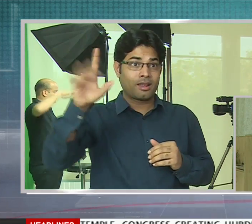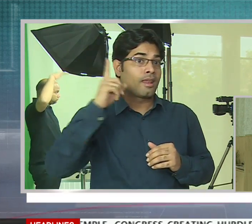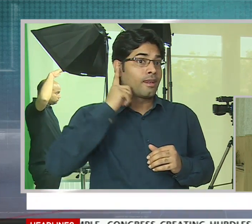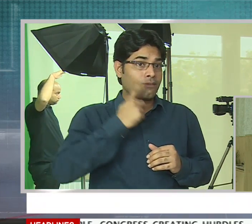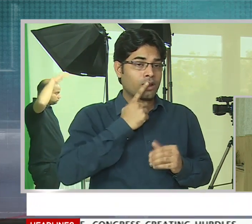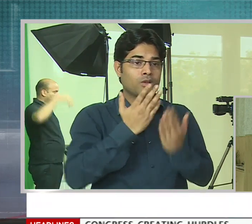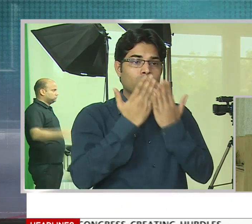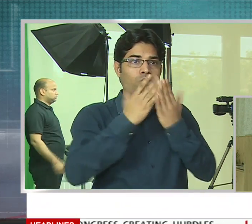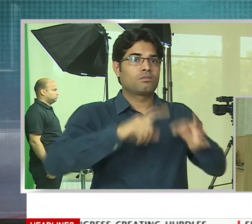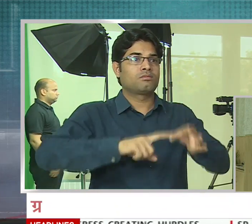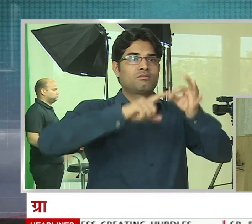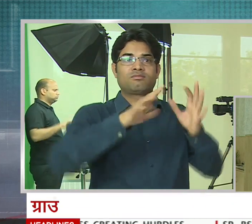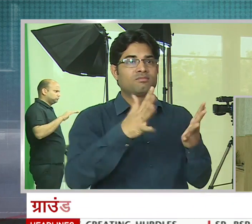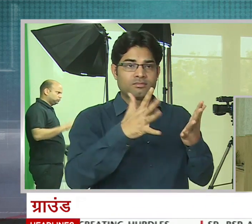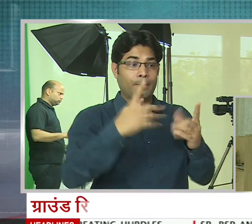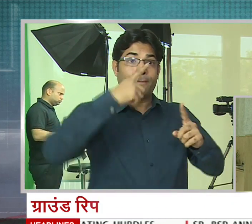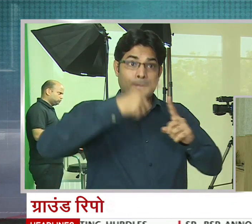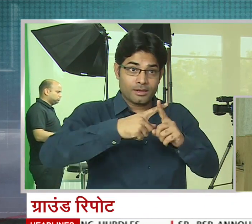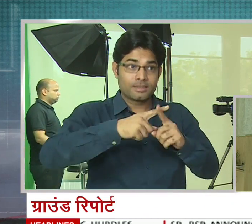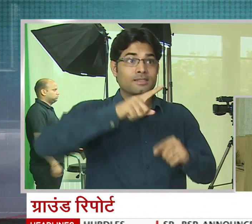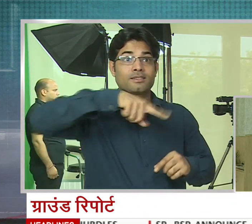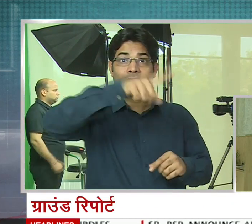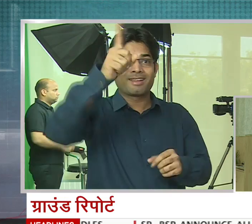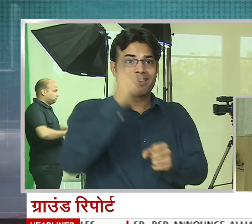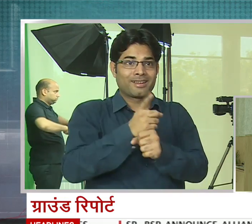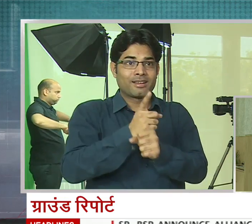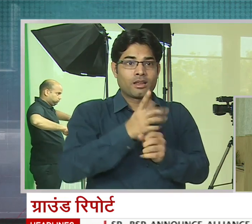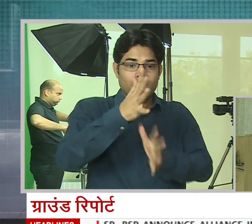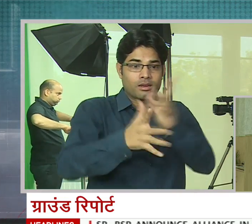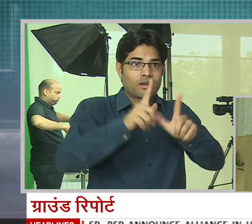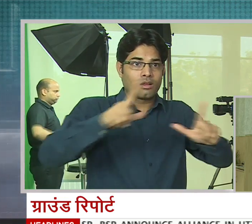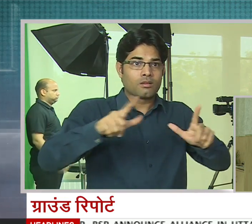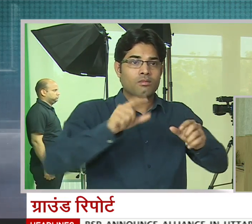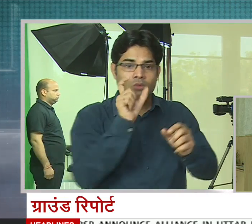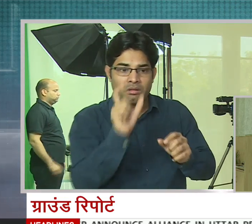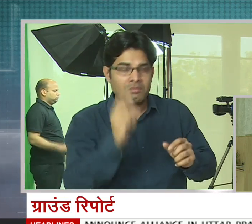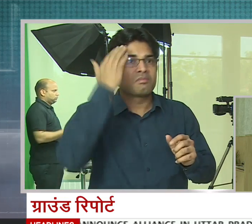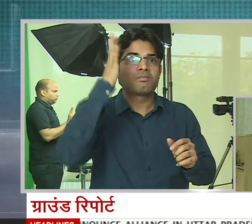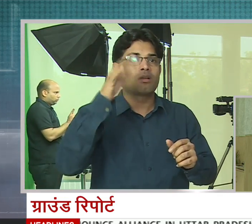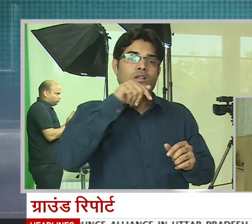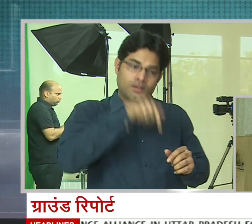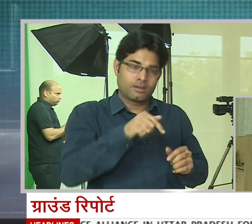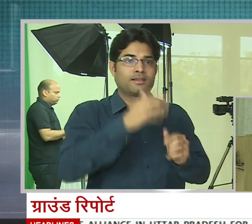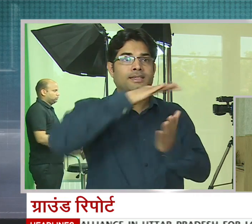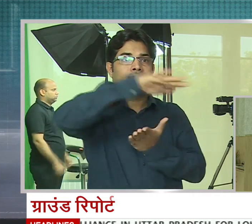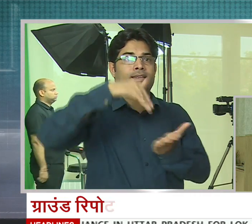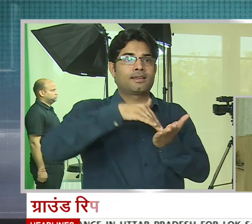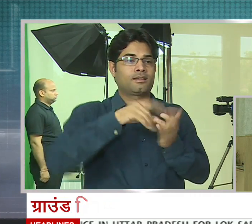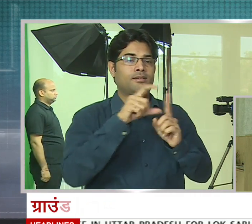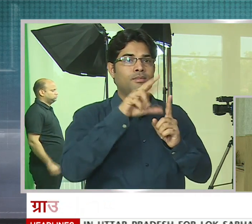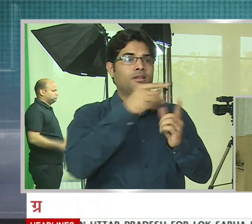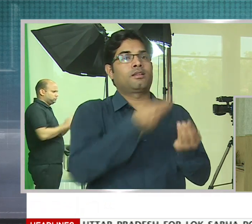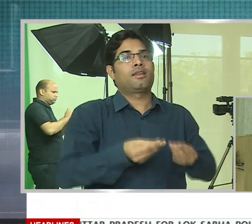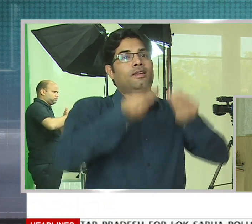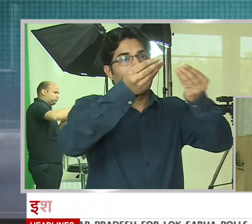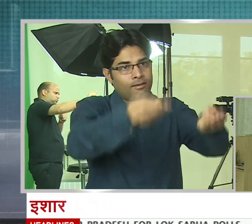जाए और साथ ही साथ डेफ स्कूल जितने भी हैं उनकी जो इतनी एजुकेशन इतना अच्छा नहीं है, तो जो उनके जो टीचर्स हैं वो उनको वर्ड्स का इतना मीनिंग